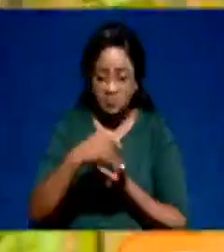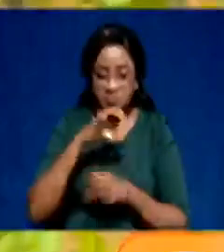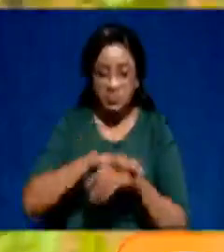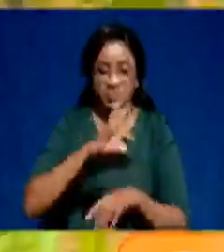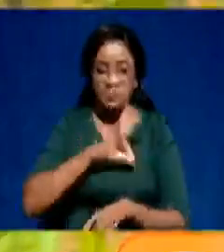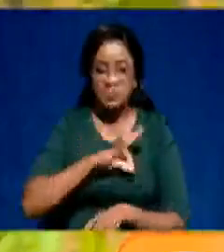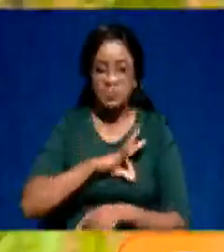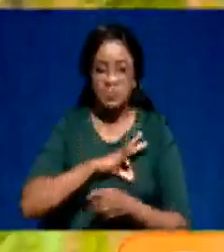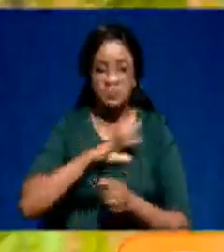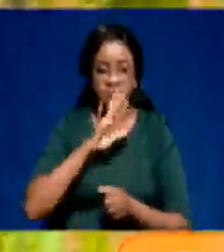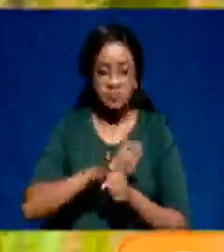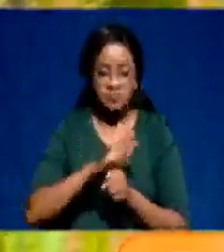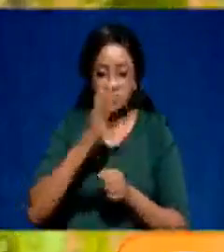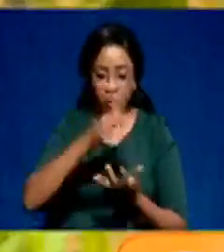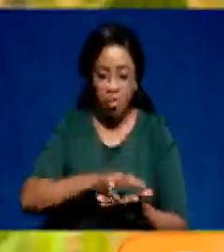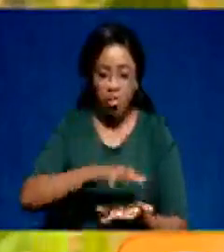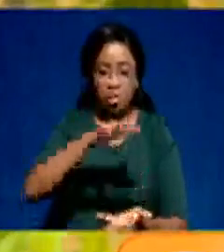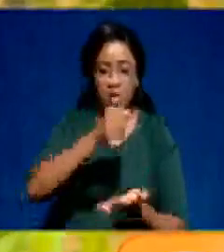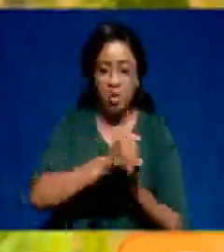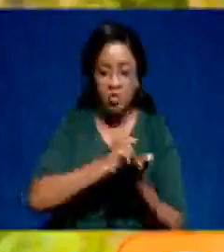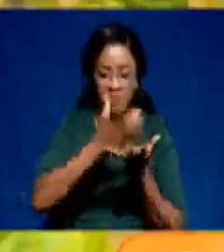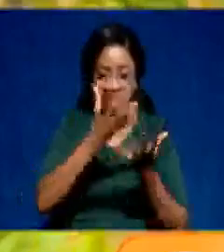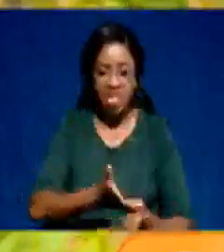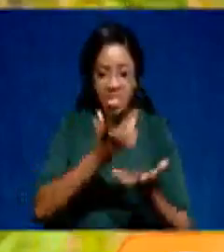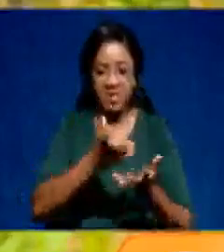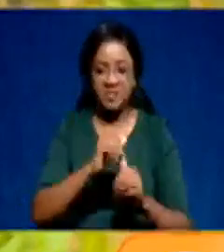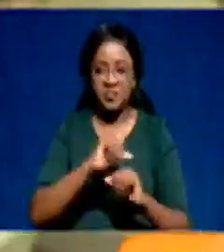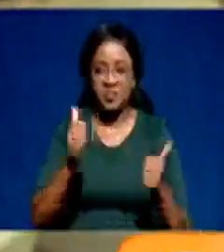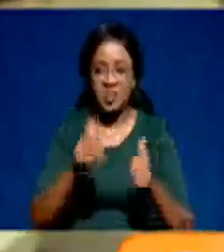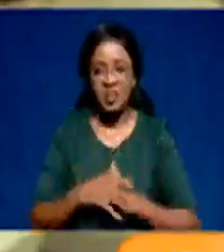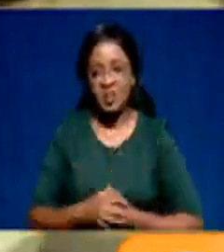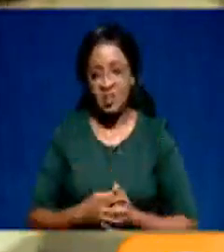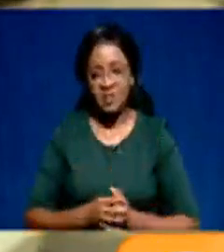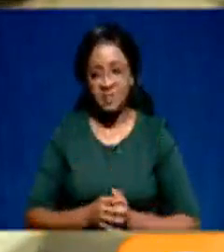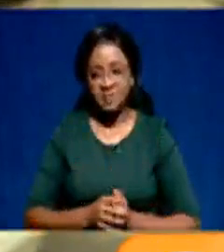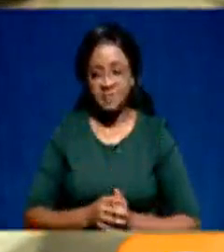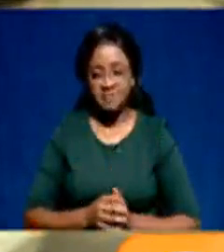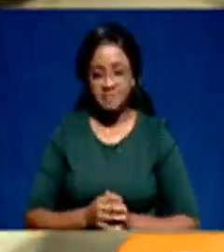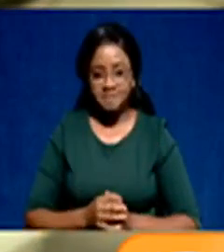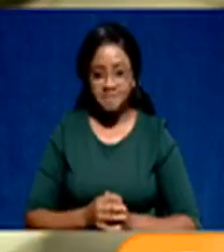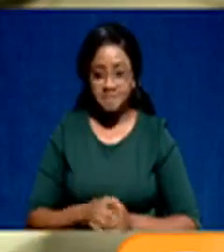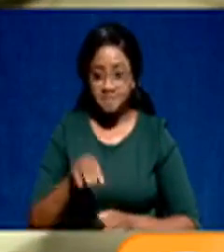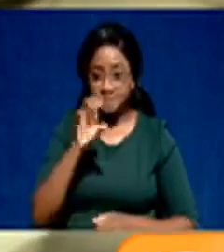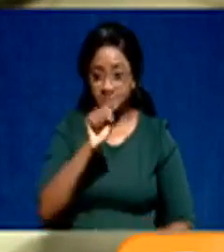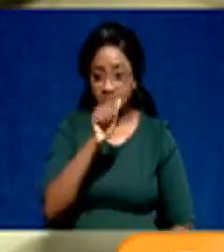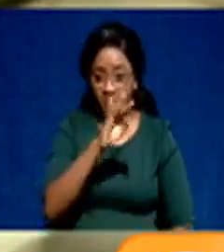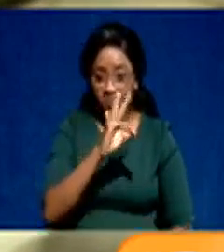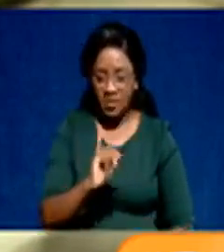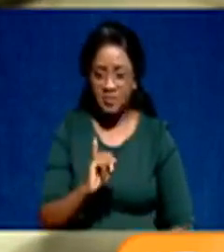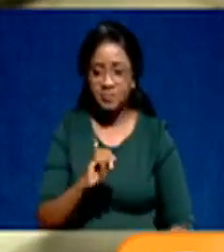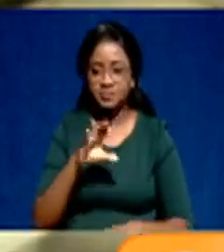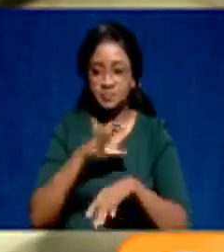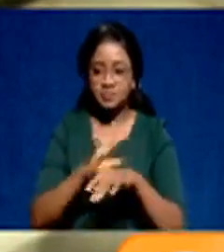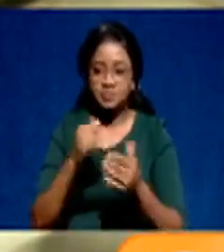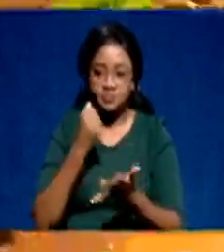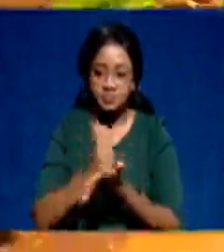juu. Juu hata weight ya kahawa inakuwa juu. Safi Organics fertilizer has been certified by both